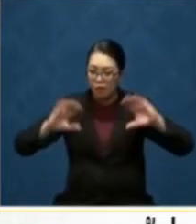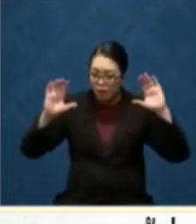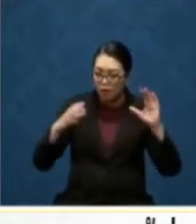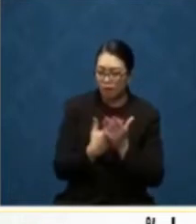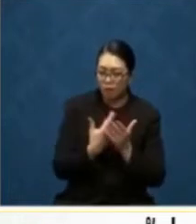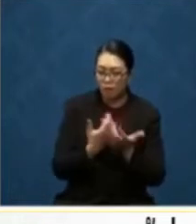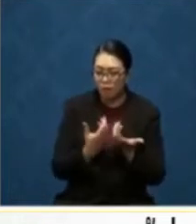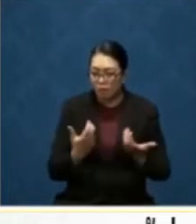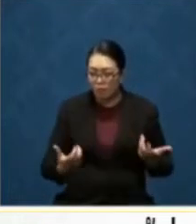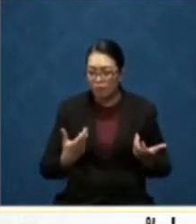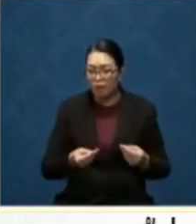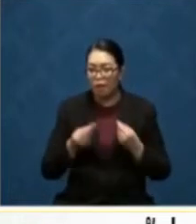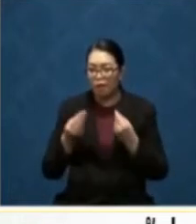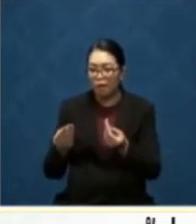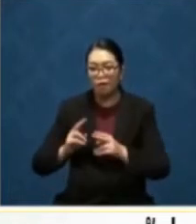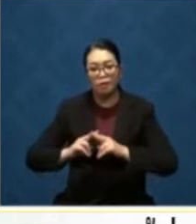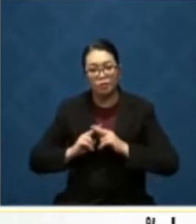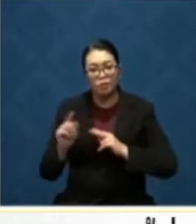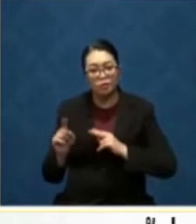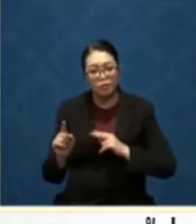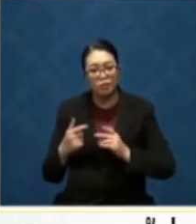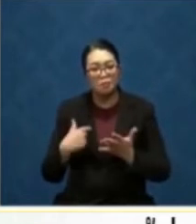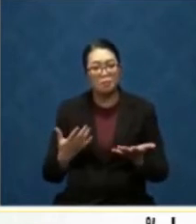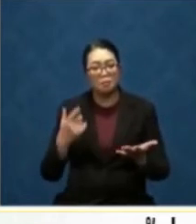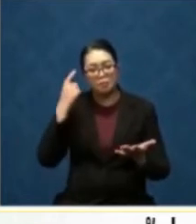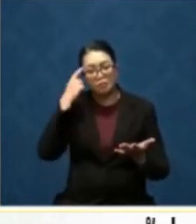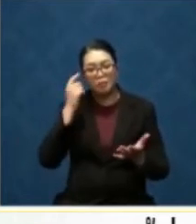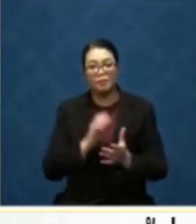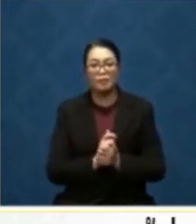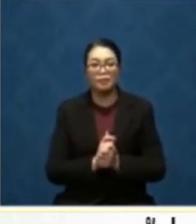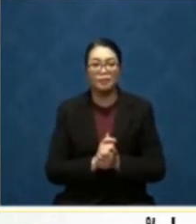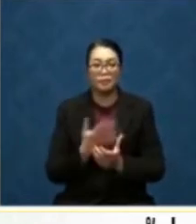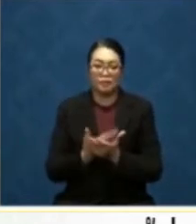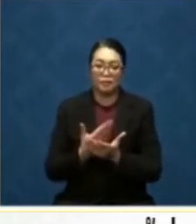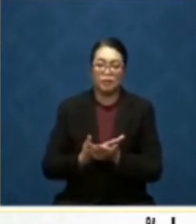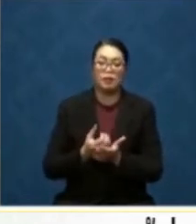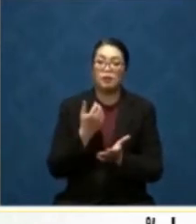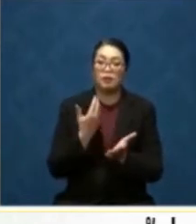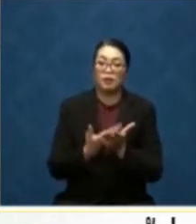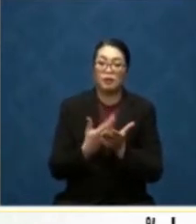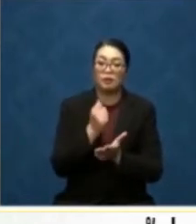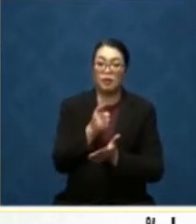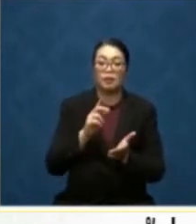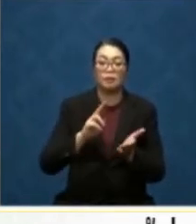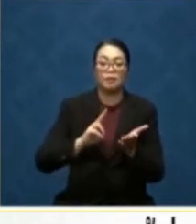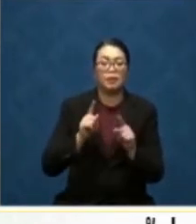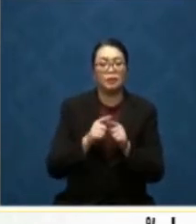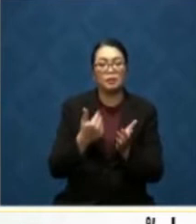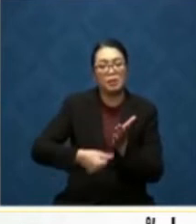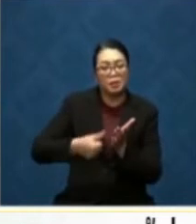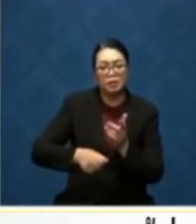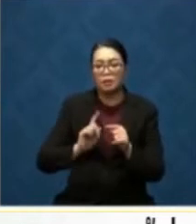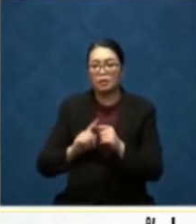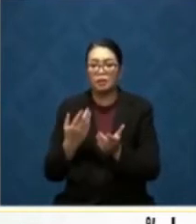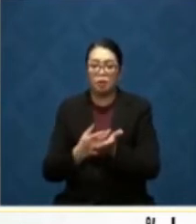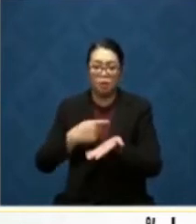จะโอนทรับสนของรับไปเป็เอก เป็นเป็ของเอกชนครับและไม่เพีงเทานั้นครทธานไม่เสียค่าธรรเียม แ้